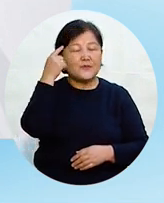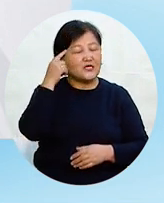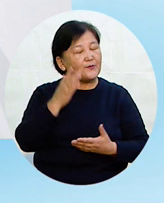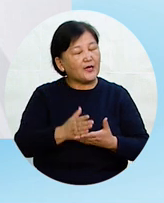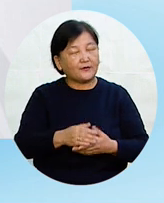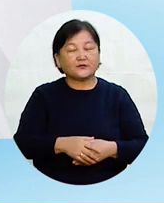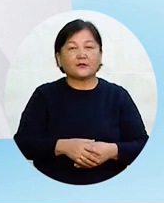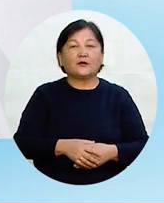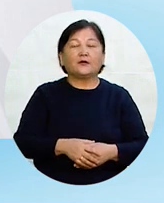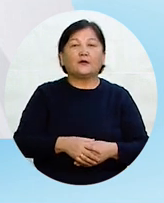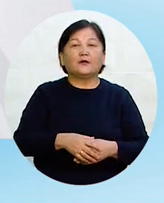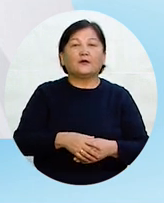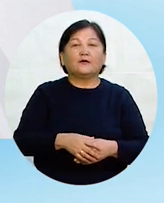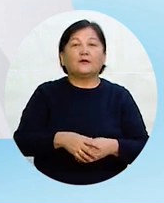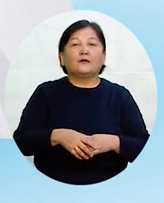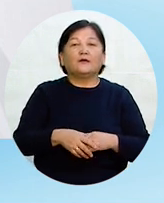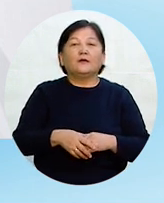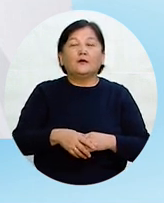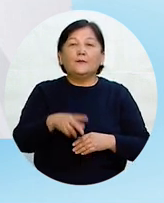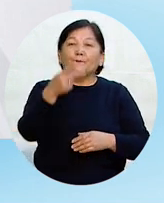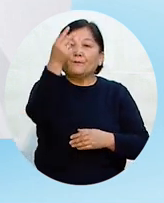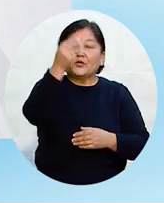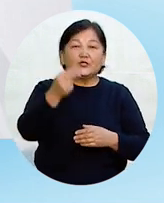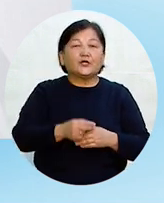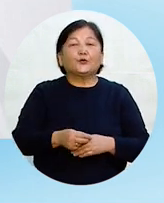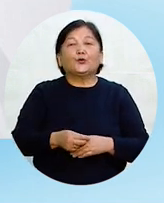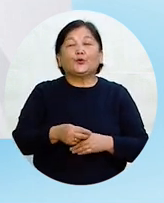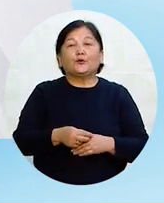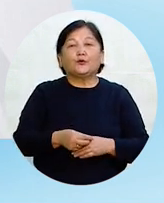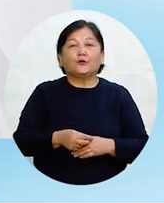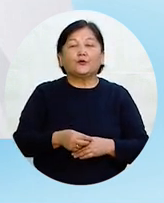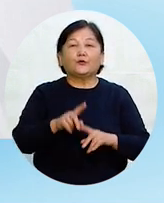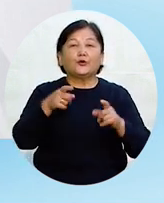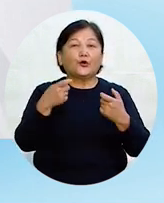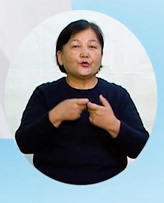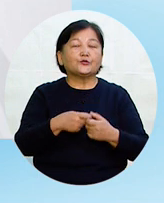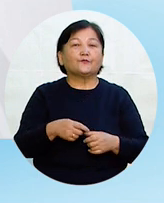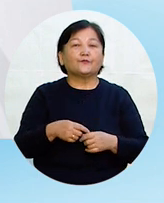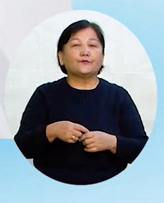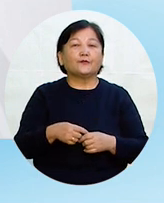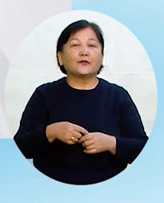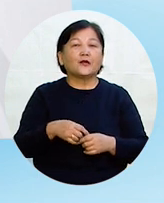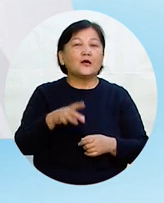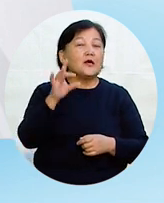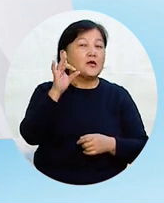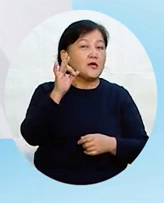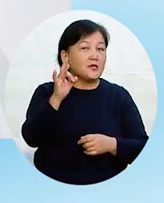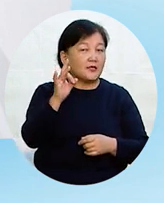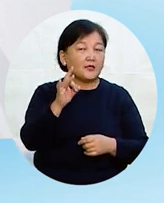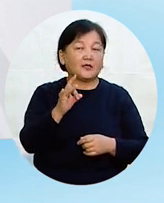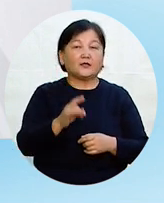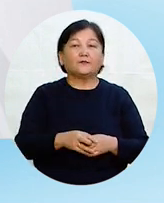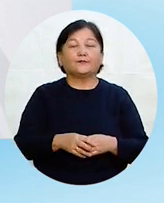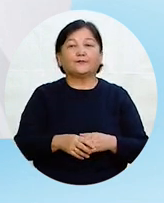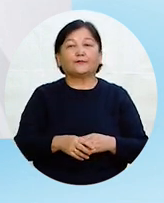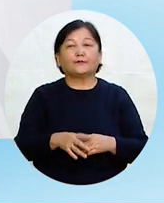За галиглаад багш нь хэлий, гар гэдэг бол бичлэг дуудлага нь тохирсон үг. За тэгэхээр эр дэвсгэрж бичих нь байна.